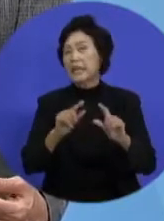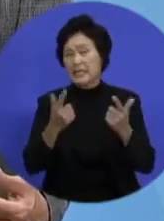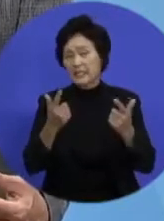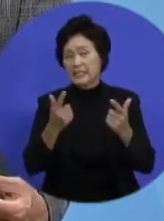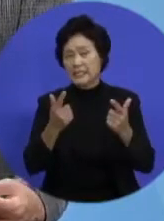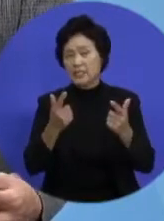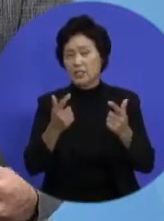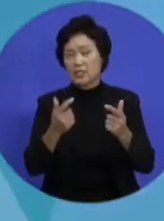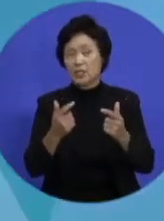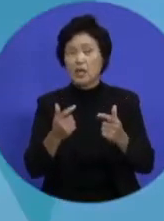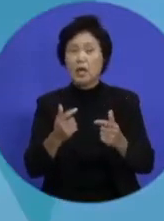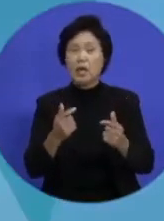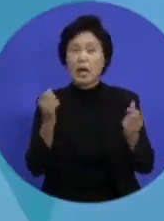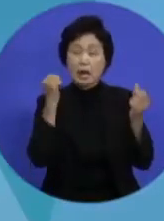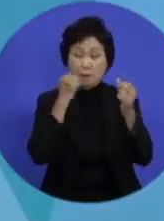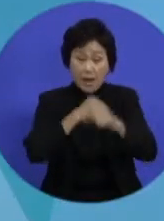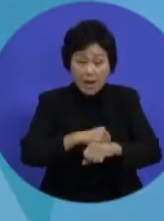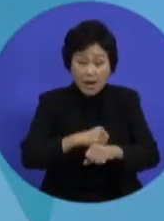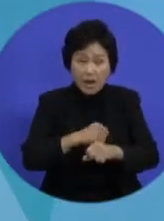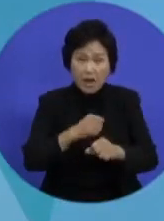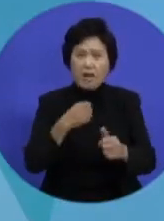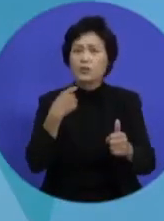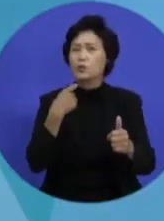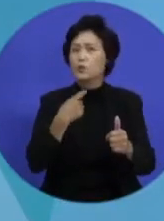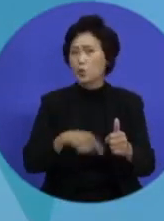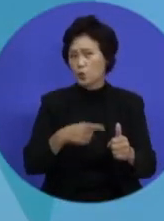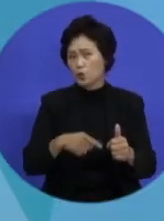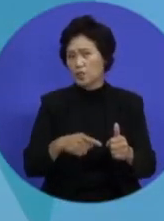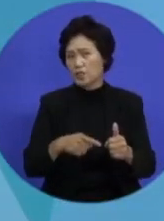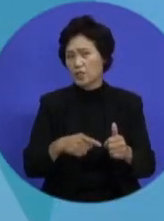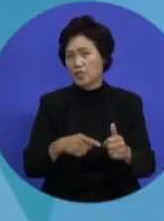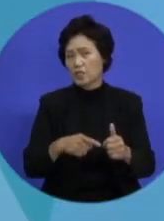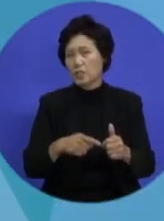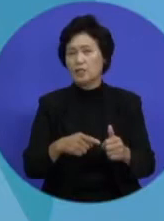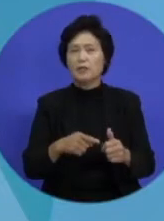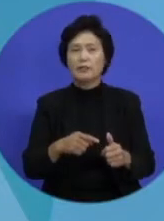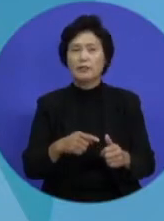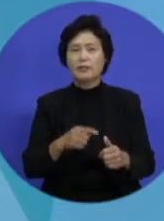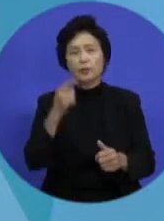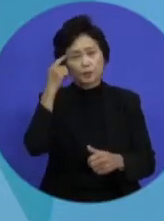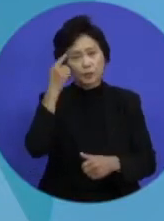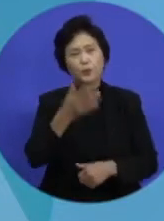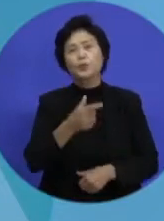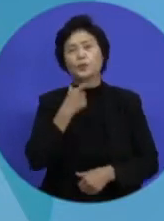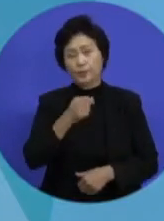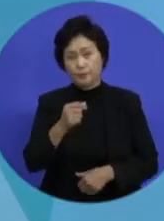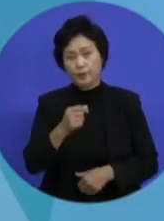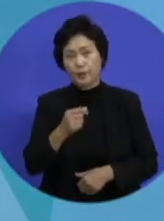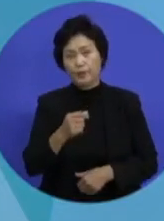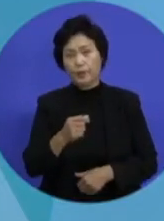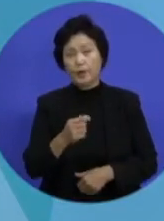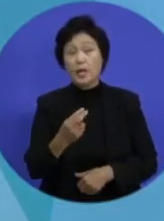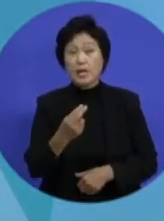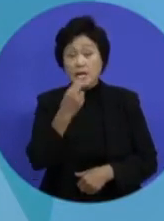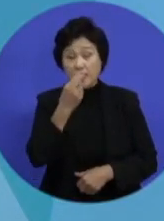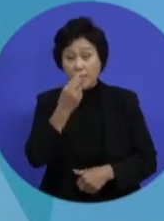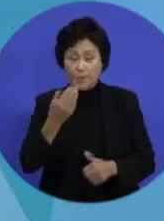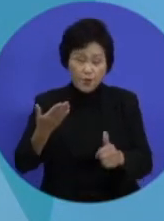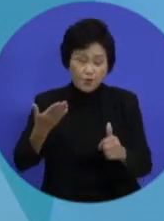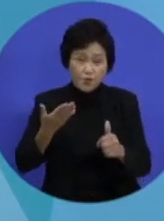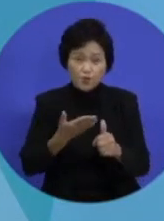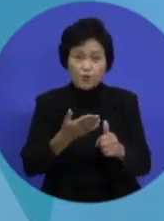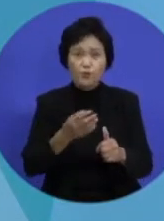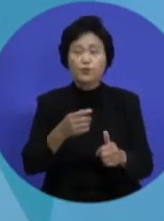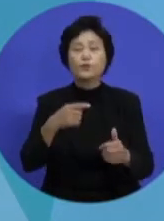네. 죽음으로 몰고 가는 교육 혹은 망치는 교육이 아니고 사람에게 대해서 기회를 주고 또 생명을 불어넣는 어떤